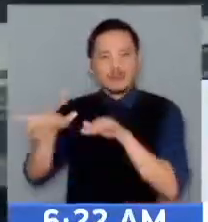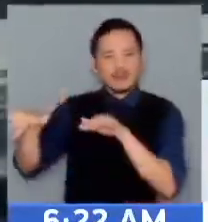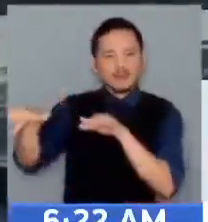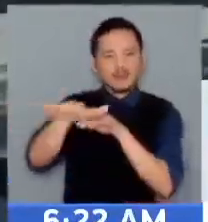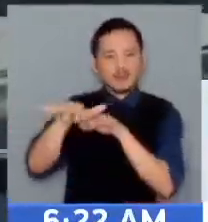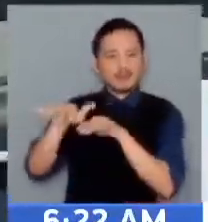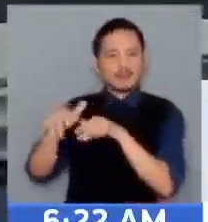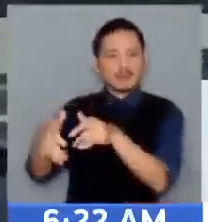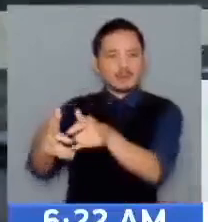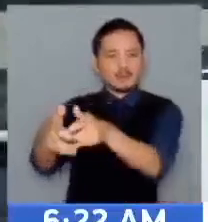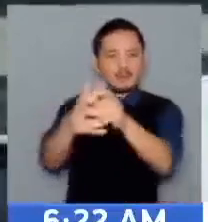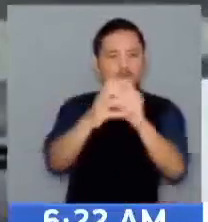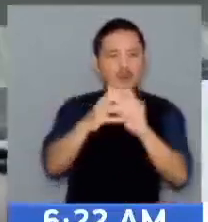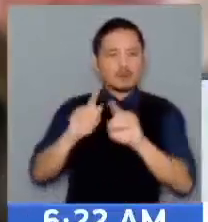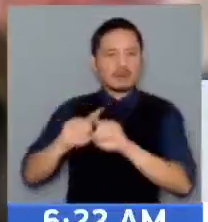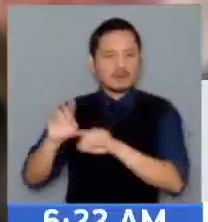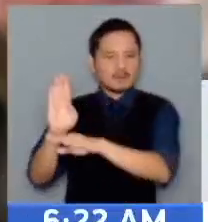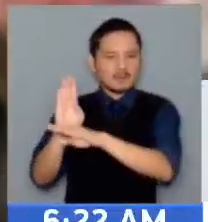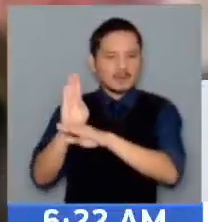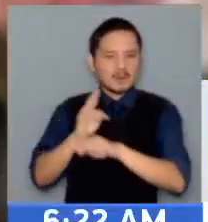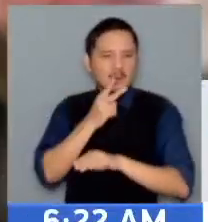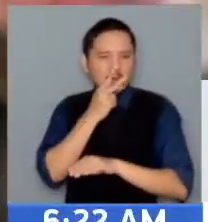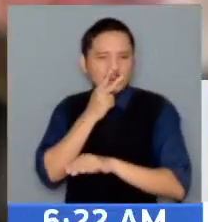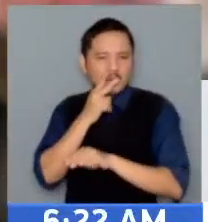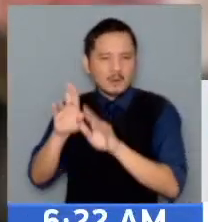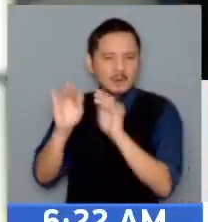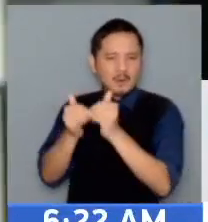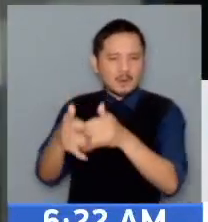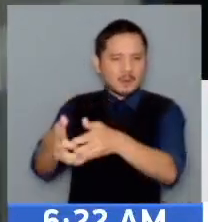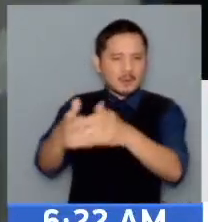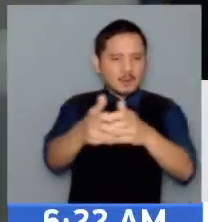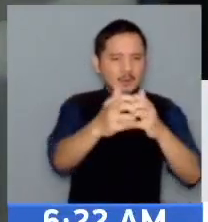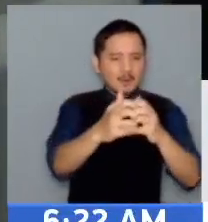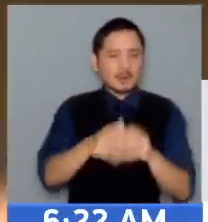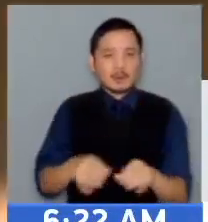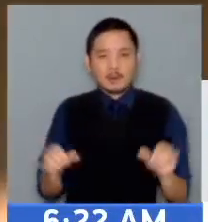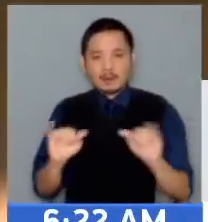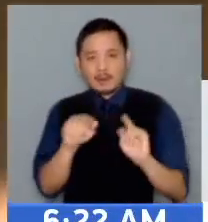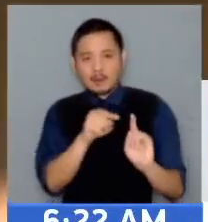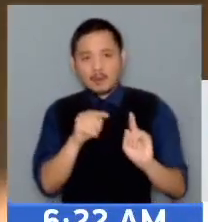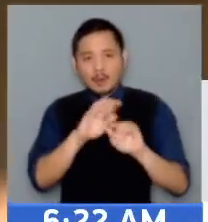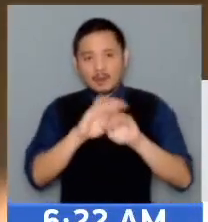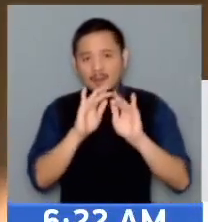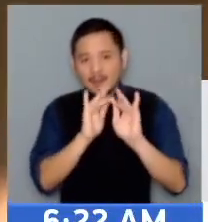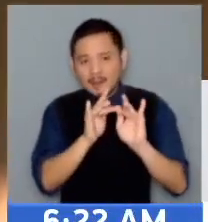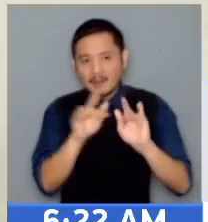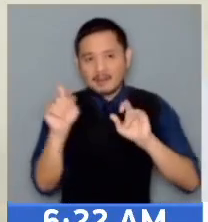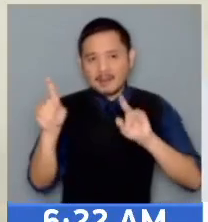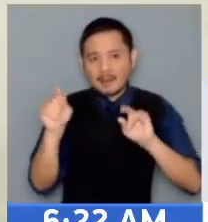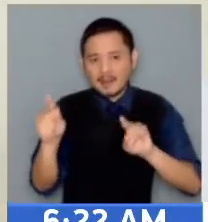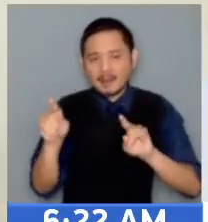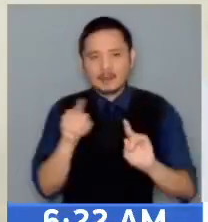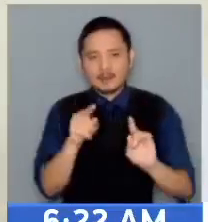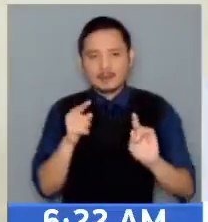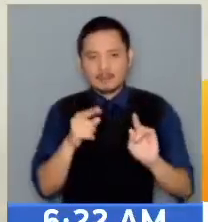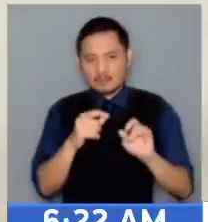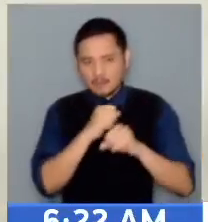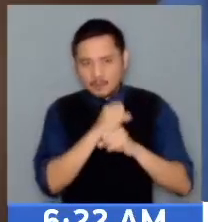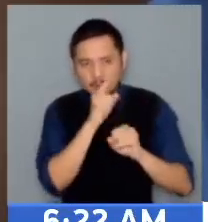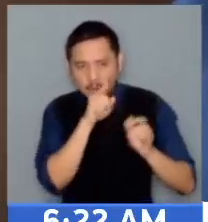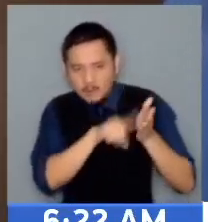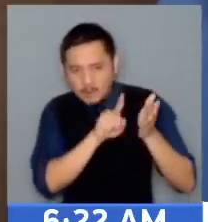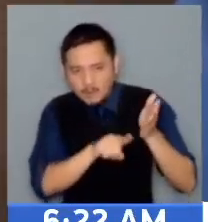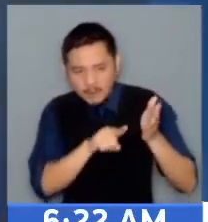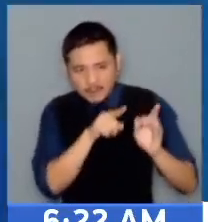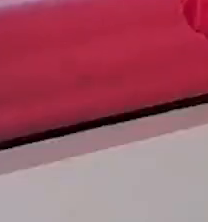ilegal na sigarilyo. Pinangangambahan naman ng ilang online seller ang trabaho at kita nila kung maisabatas ang nasabing